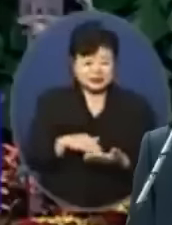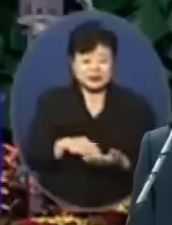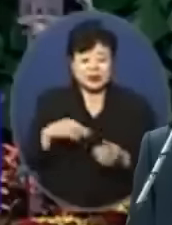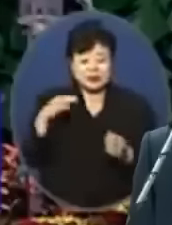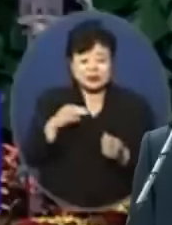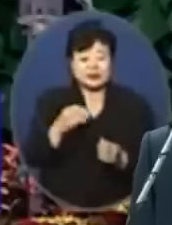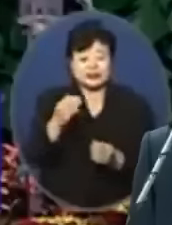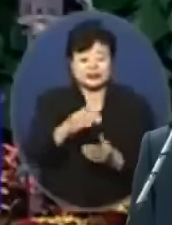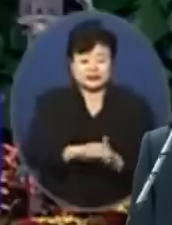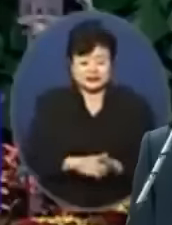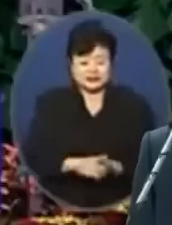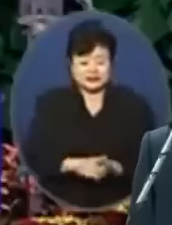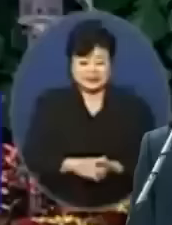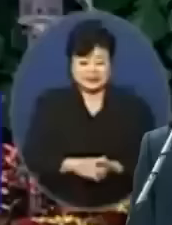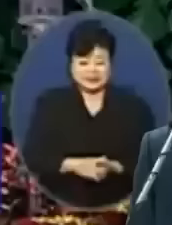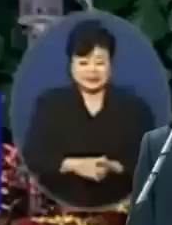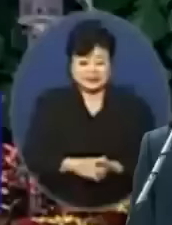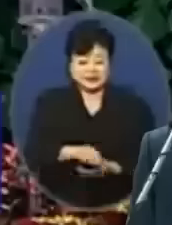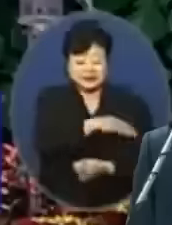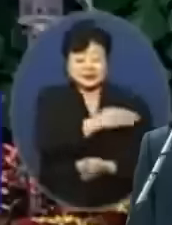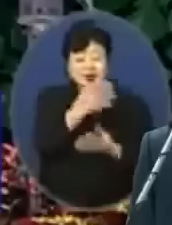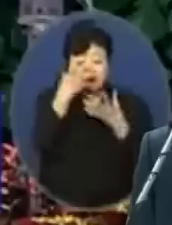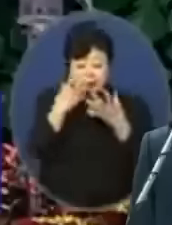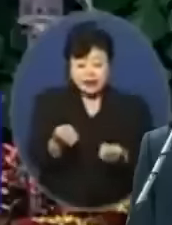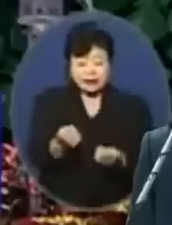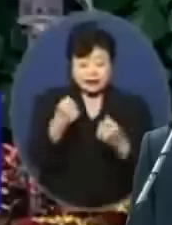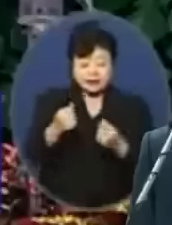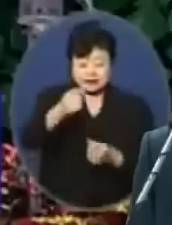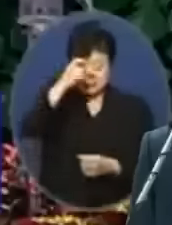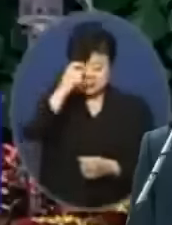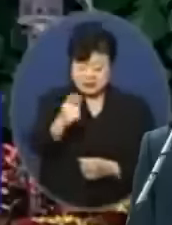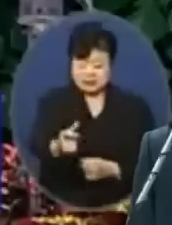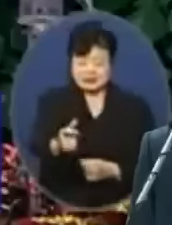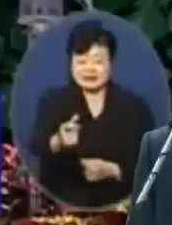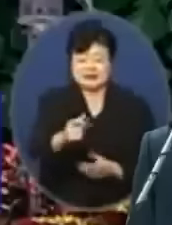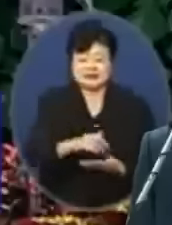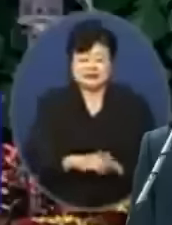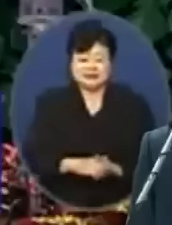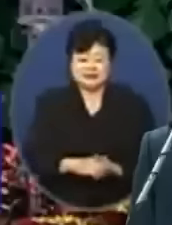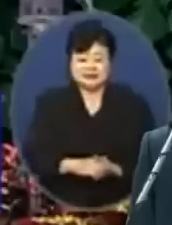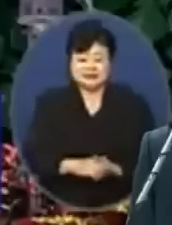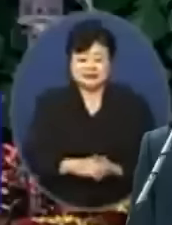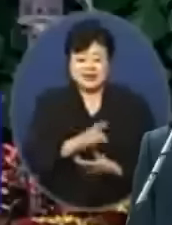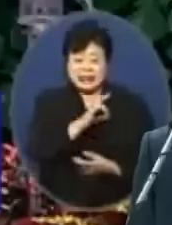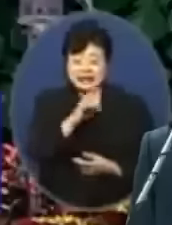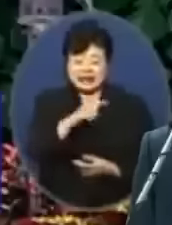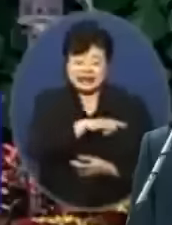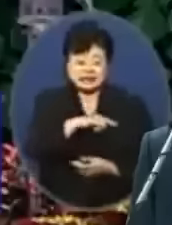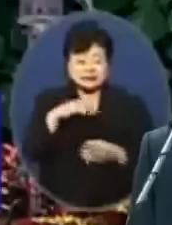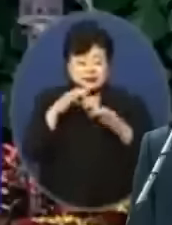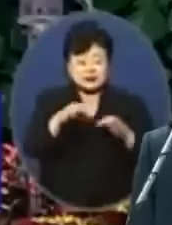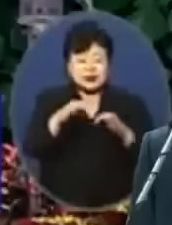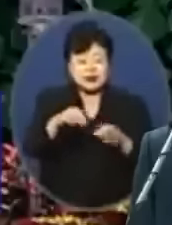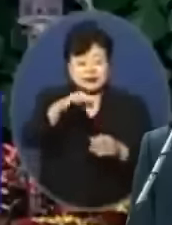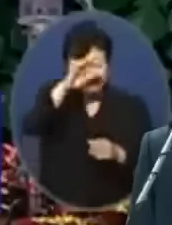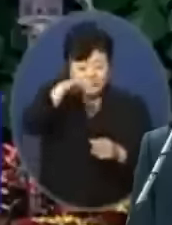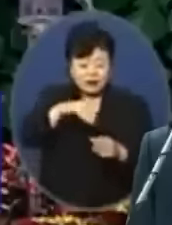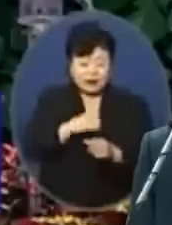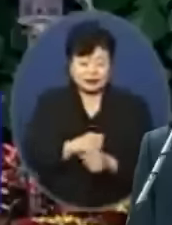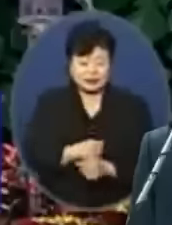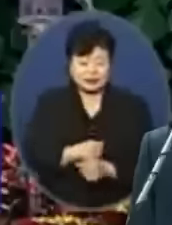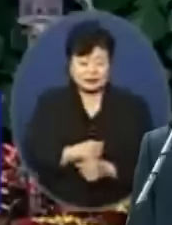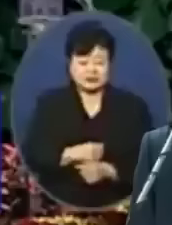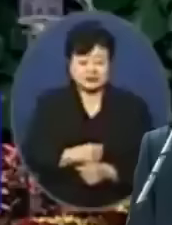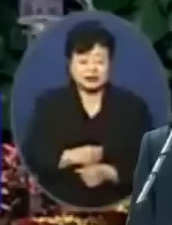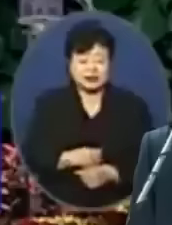내어 불러내신다. 그는 능력이 많으시고 힘이 세셔서 하나하나 이름을 불러 나오게 하시니 하나도